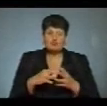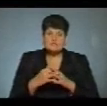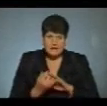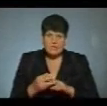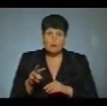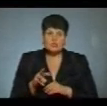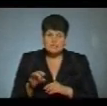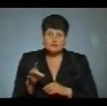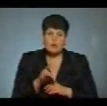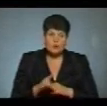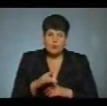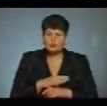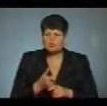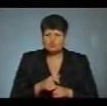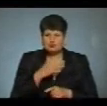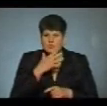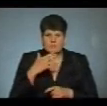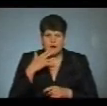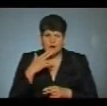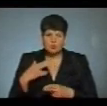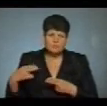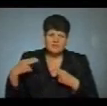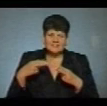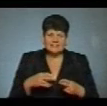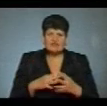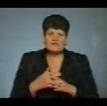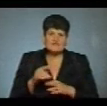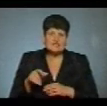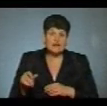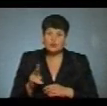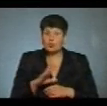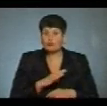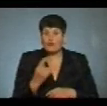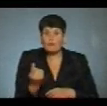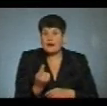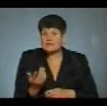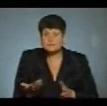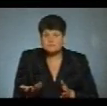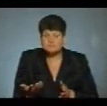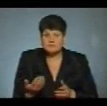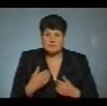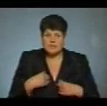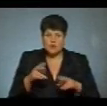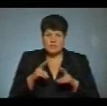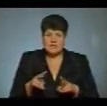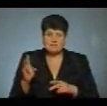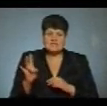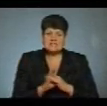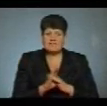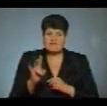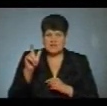Монастирському районі було дуже багато перевізників в цьому селі. Тому хто був першим джерелом? Ми розглядаємо священика,